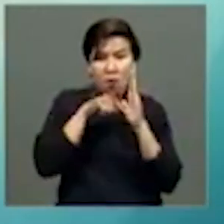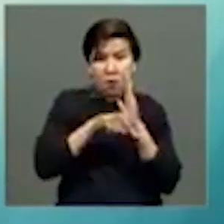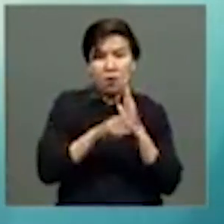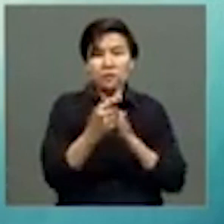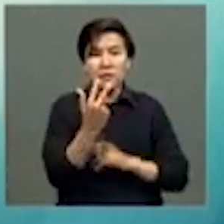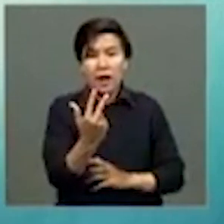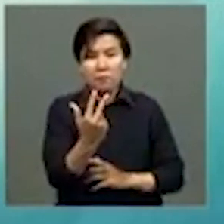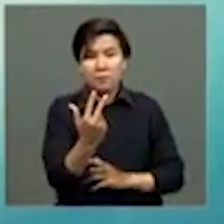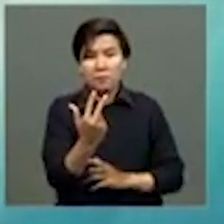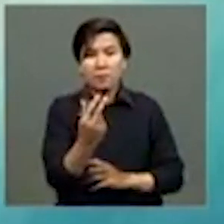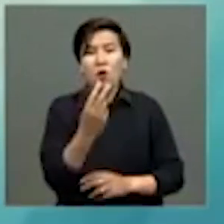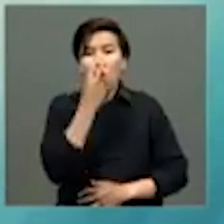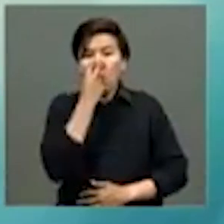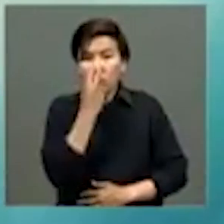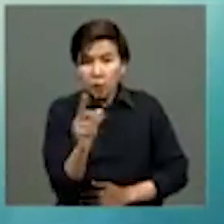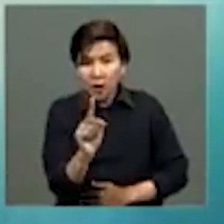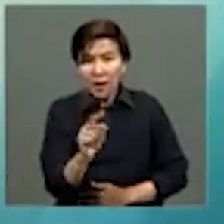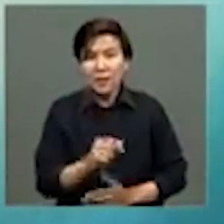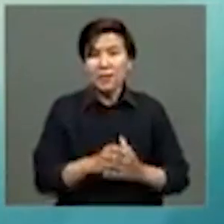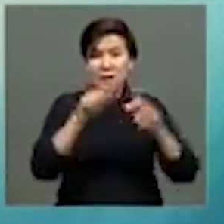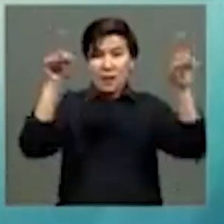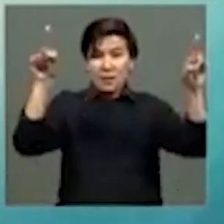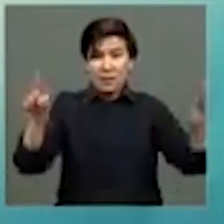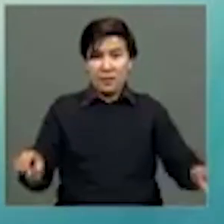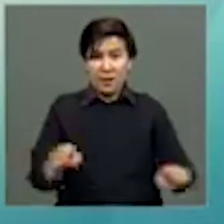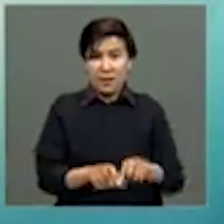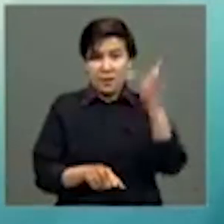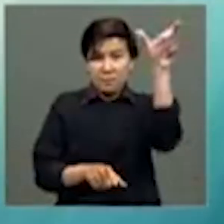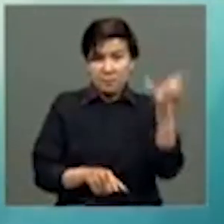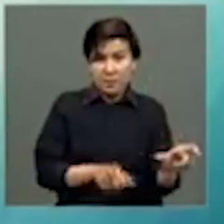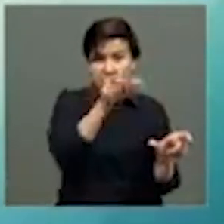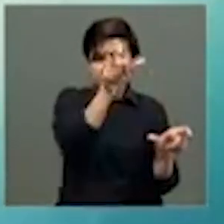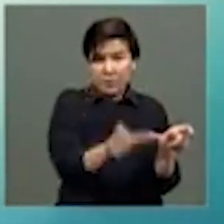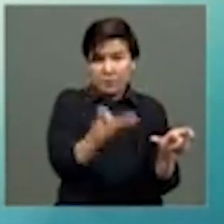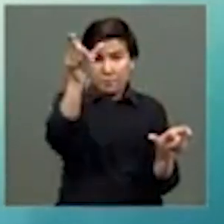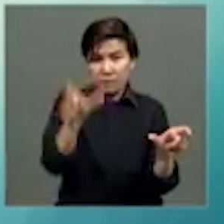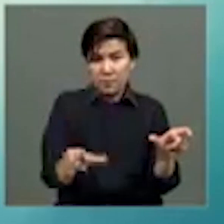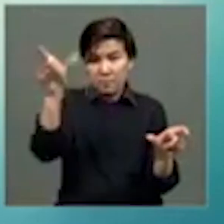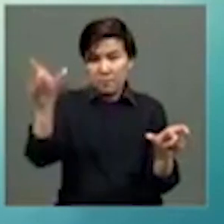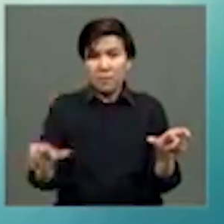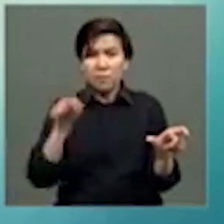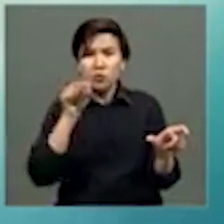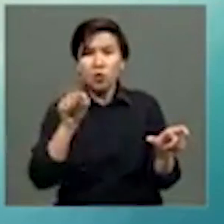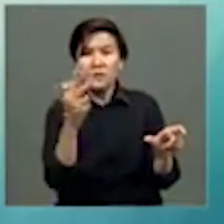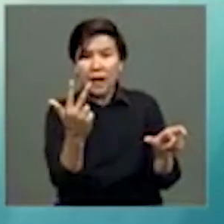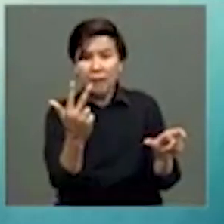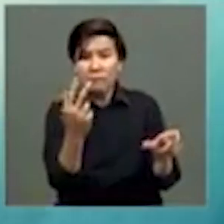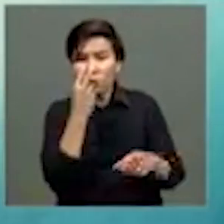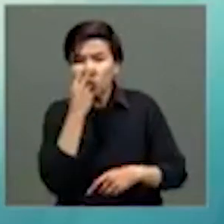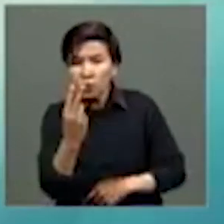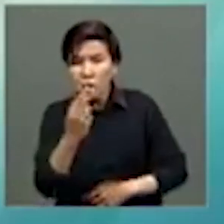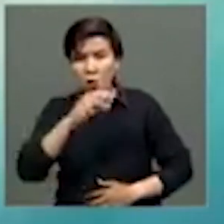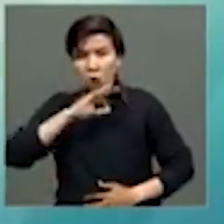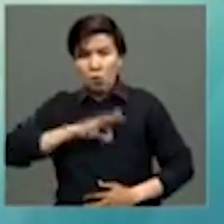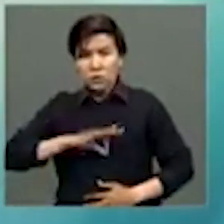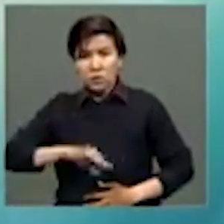ที่กล่องที่3ตรงที่เขียนว่าอาการนะคะเห็นไหมคะว่าเราย้ำเสมอเลยว่าผู้ป่วยรายใหม่ที่ได้รับการรายงานเนี่ยนะคะจำนวนม